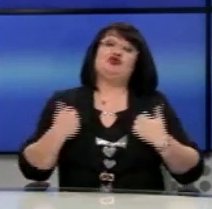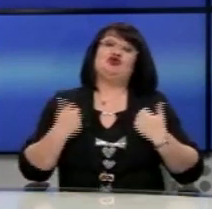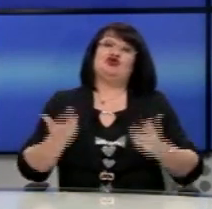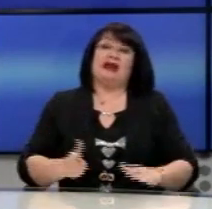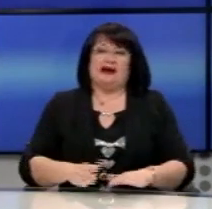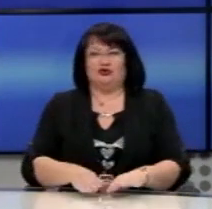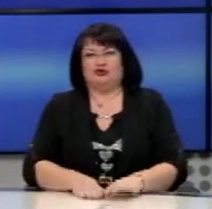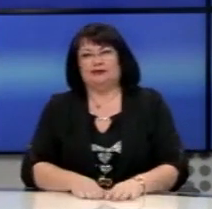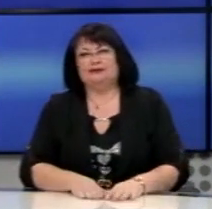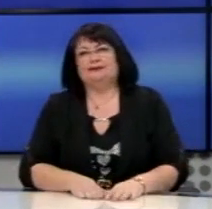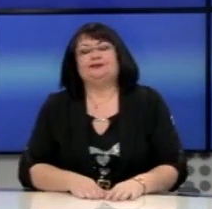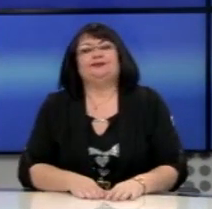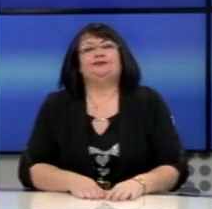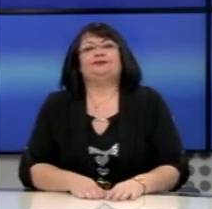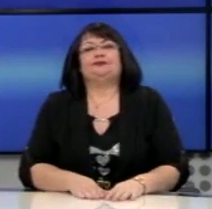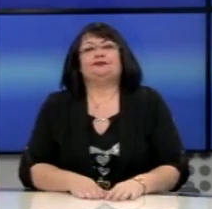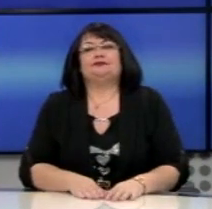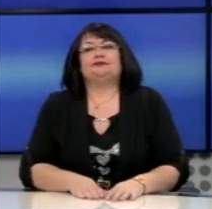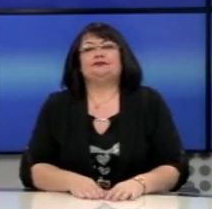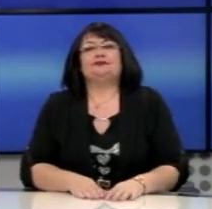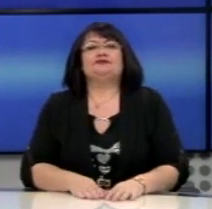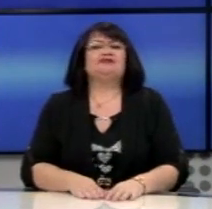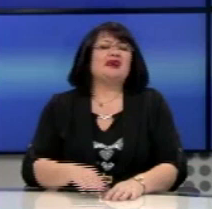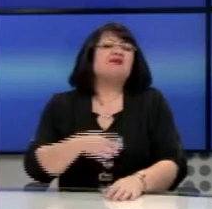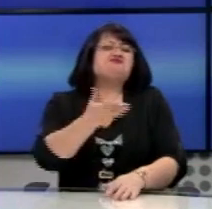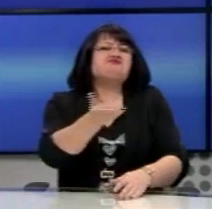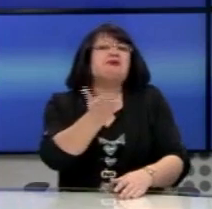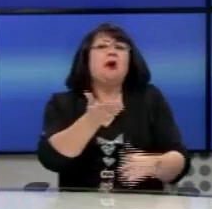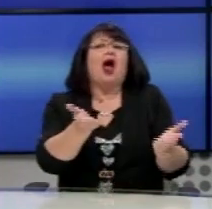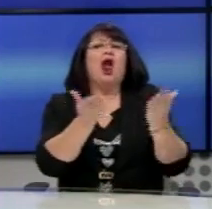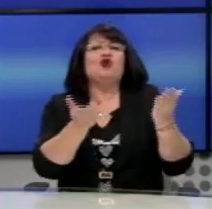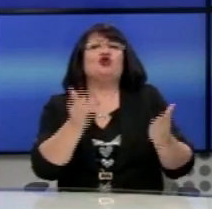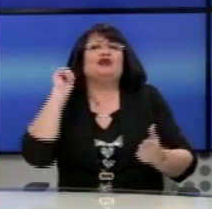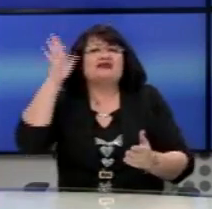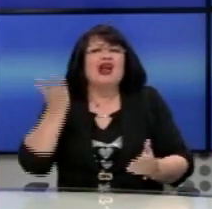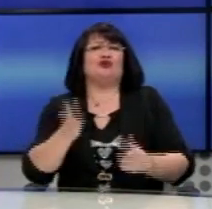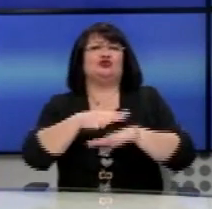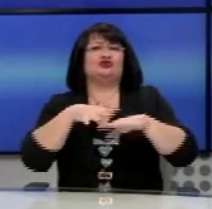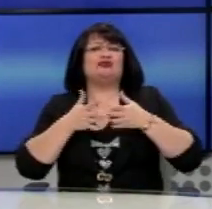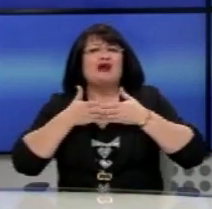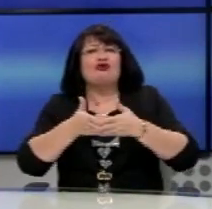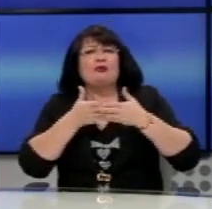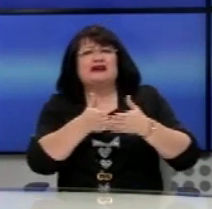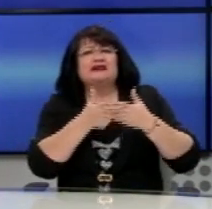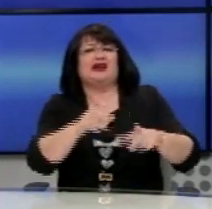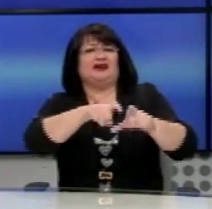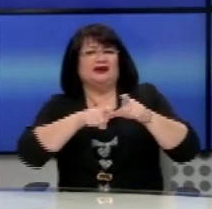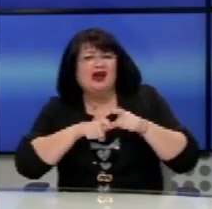στην TUI, τα tour operators, να τα δείξετε στους εφοπλιστές, σε